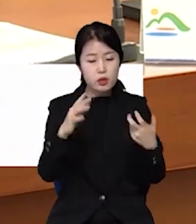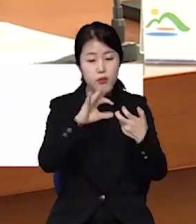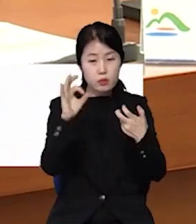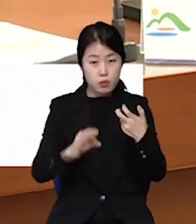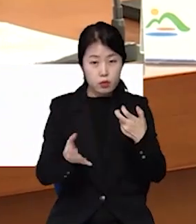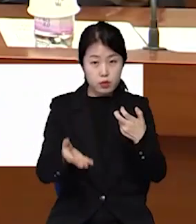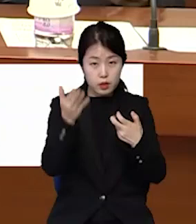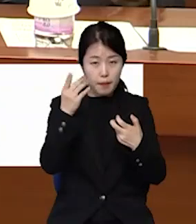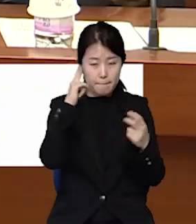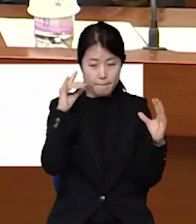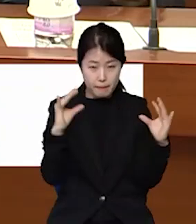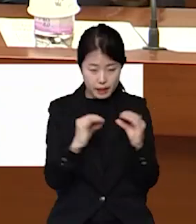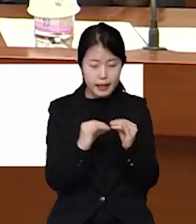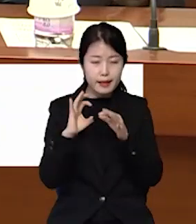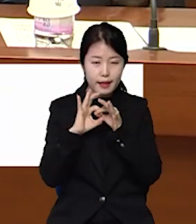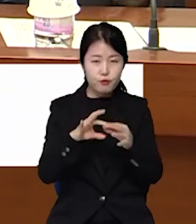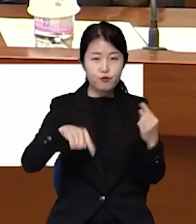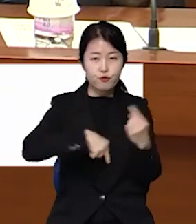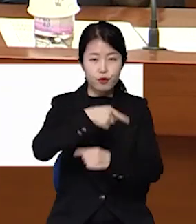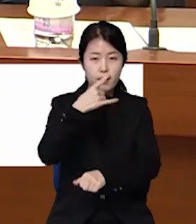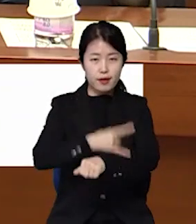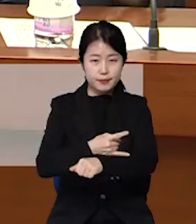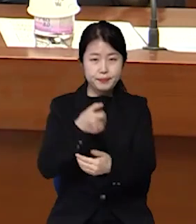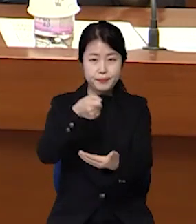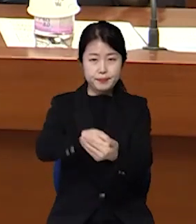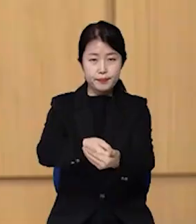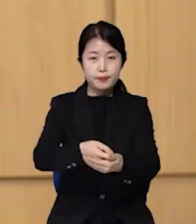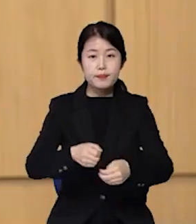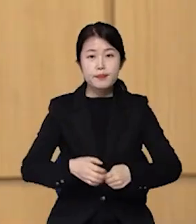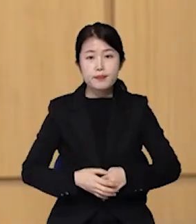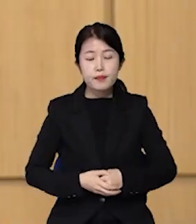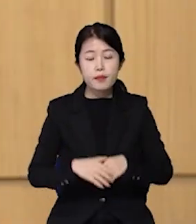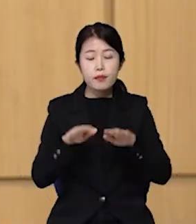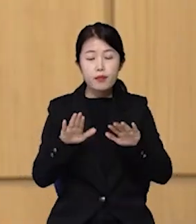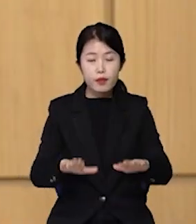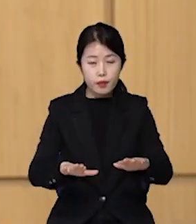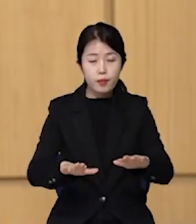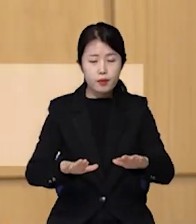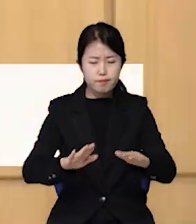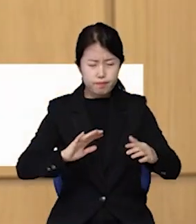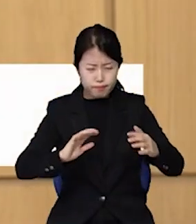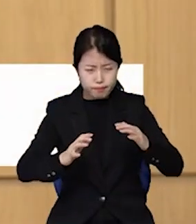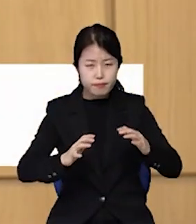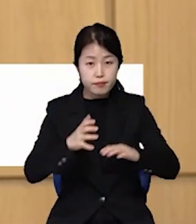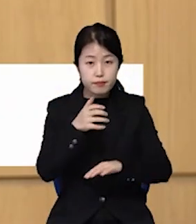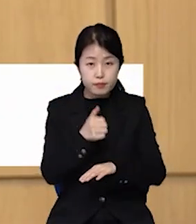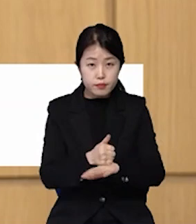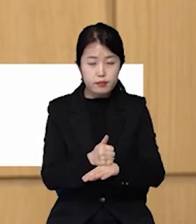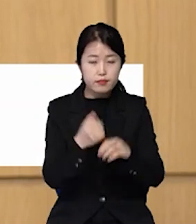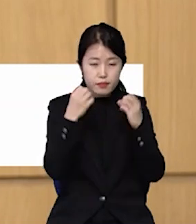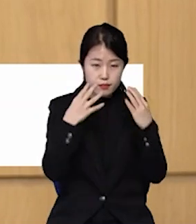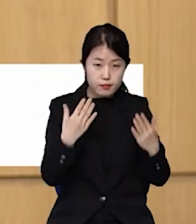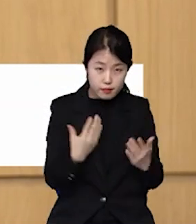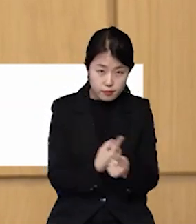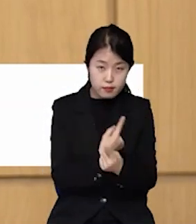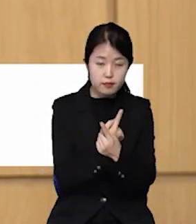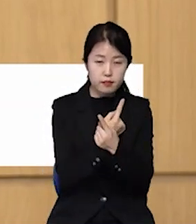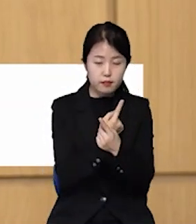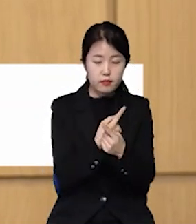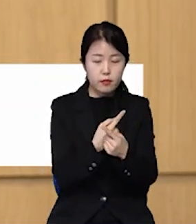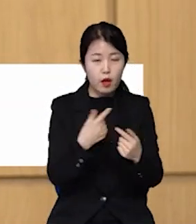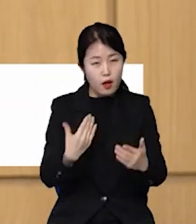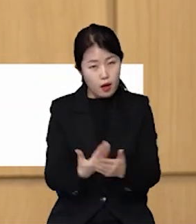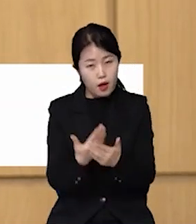70% 이상의 찬성으로 계속 운영하기로 결정했습니다. 이번 공론화를 계기로 혁신과 도약의 발판으로